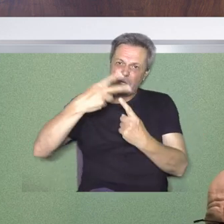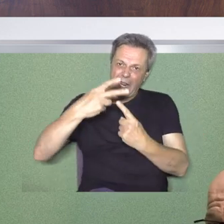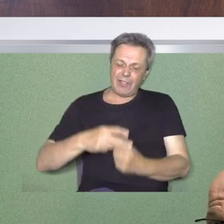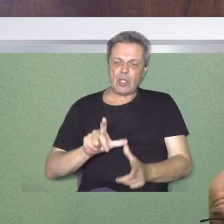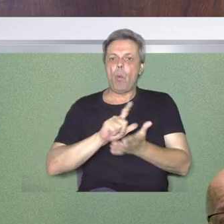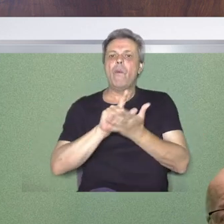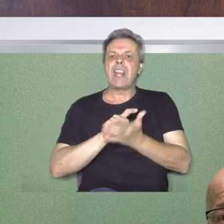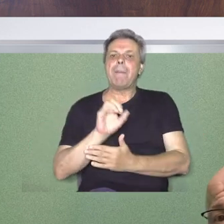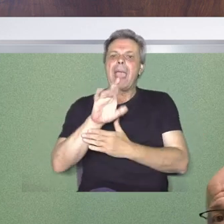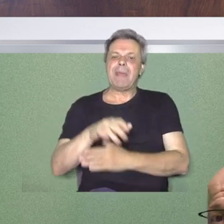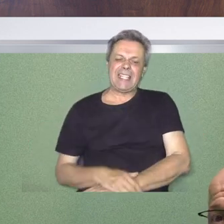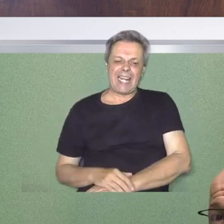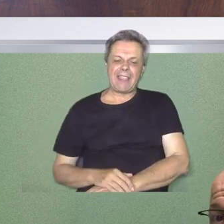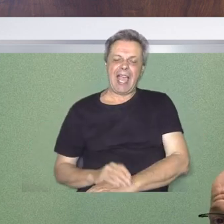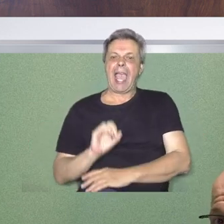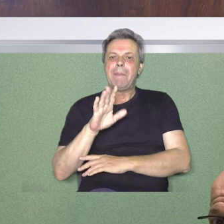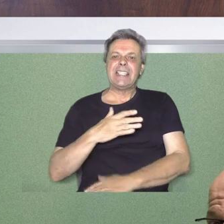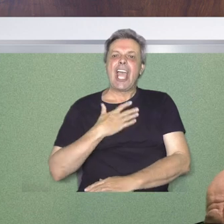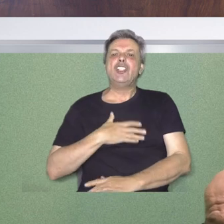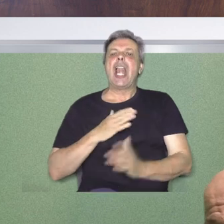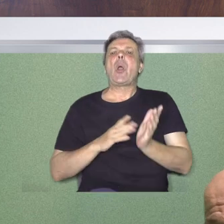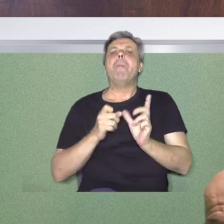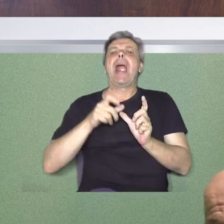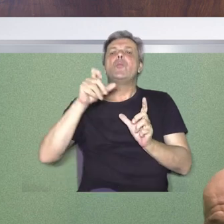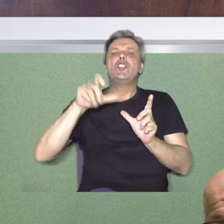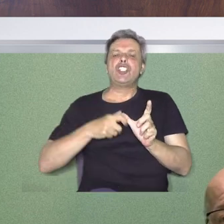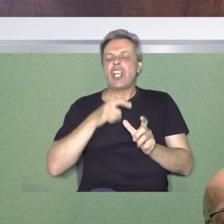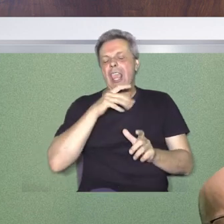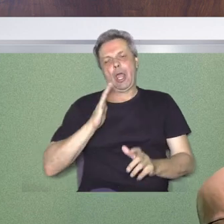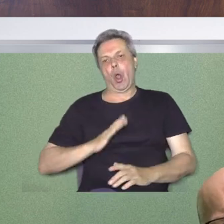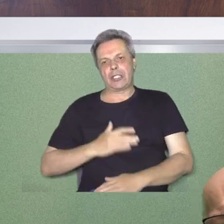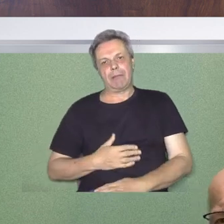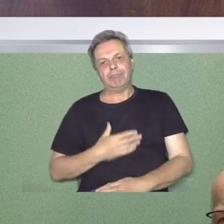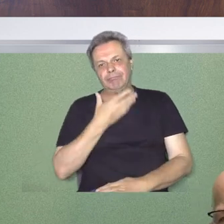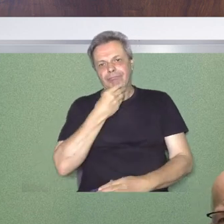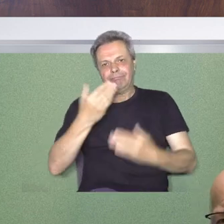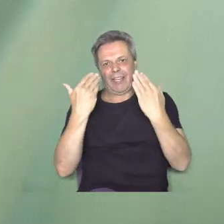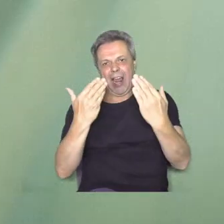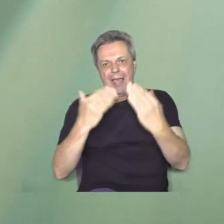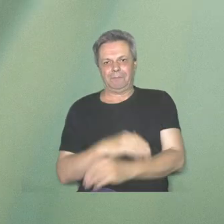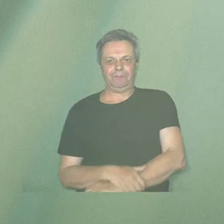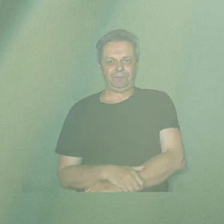omiljenoj televiziji u vrijeme emitiranja emisije Željko Marušić i gosti. Hvala vam lijepa.